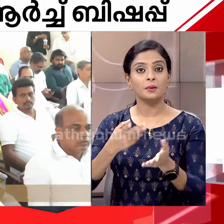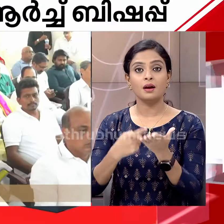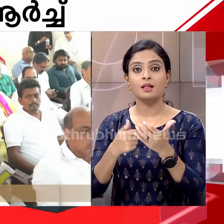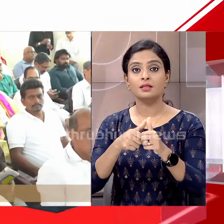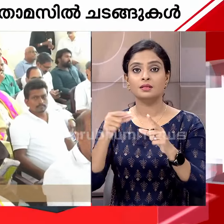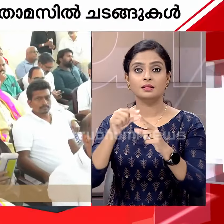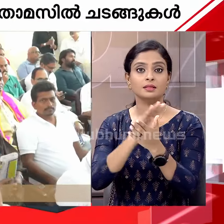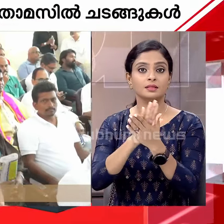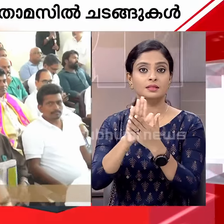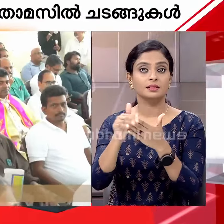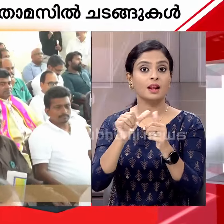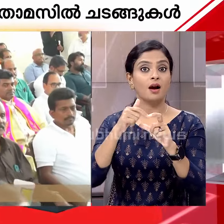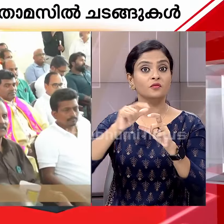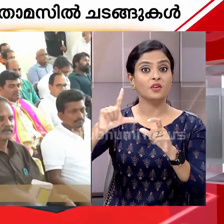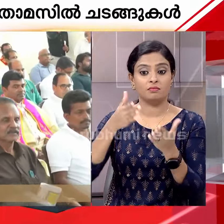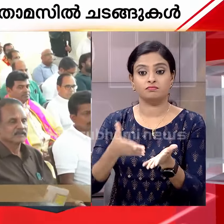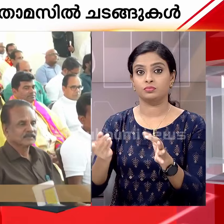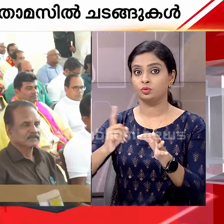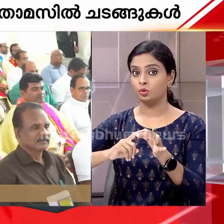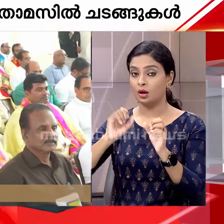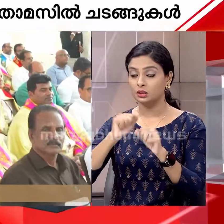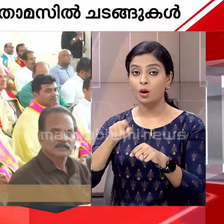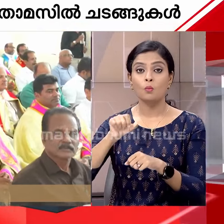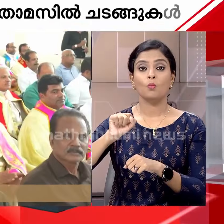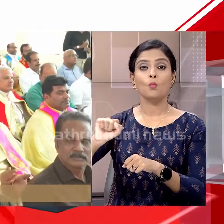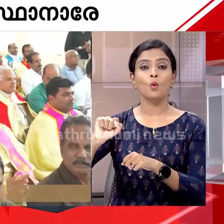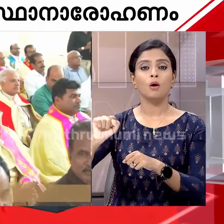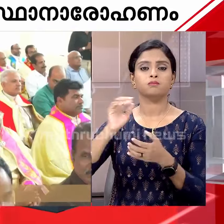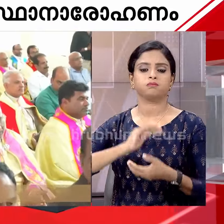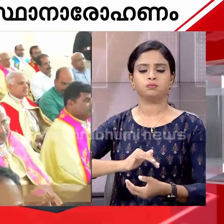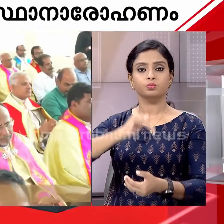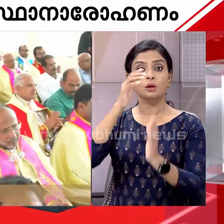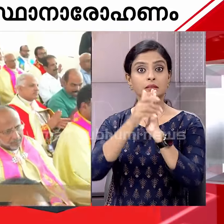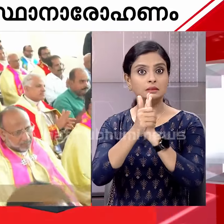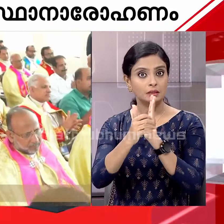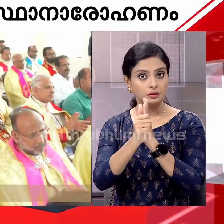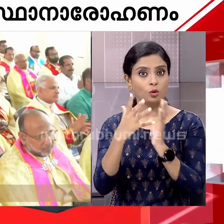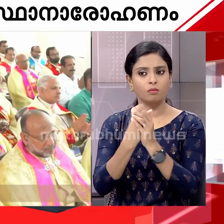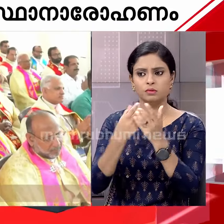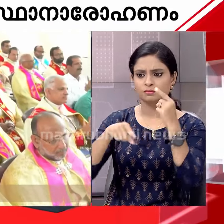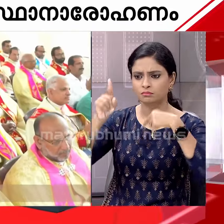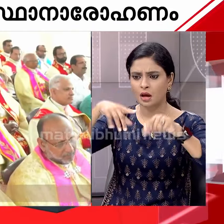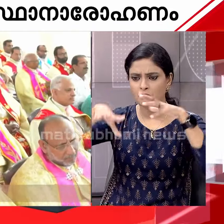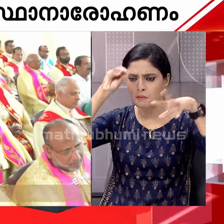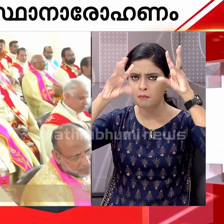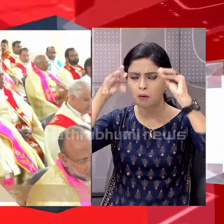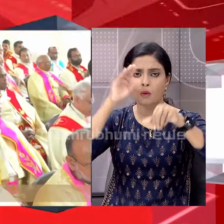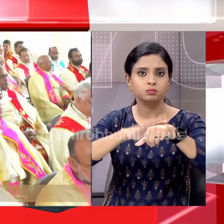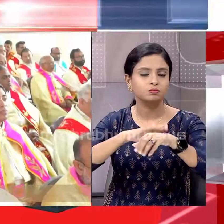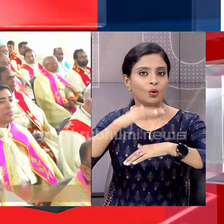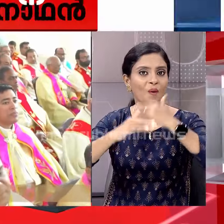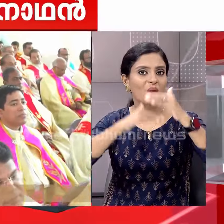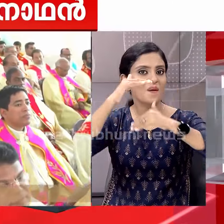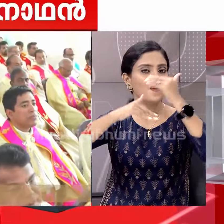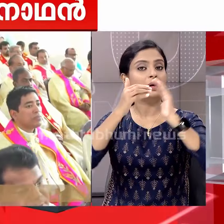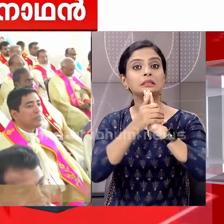ആകുന്നത്. അദ്ദേഹത്തിൻ്റെ സ്വസിദ്ധമായ കഴിവുകളും അദ്ദേഹം ആർജിച്ചെടുത്തുള്ള സിദ്ധികളും ഇതിനുപകാരപ്രദമാകും എന്നാണ്